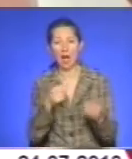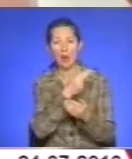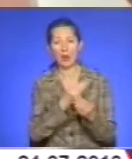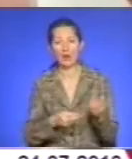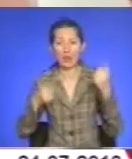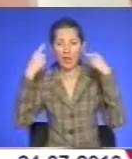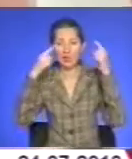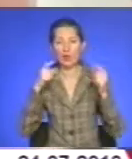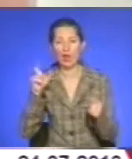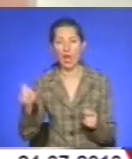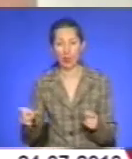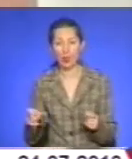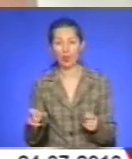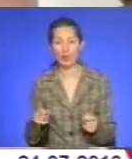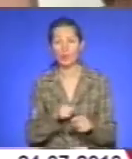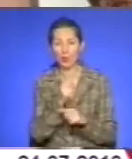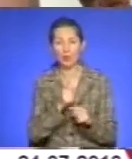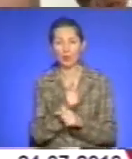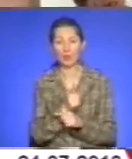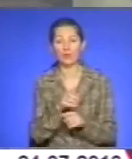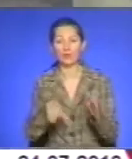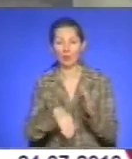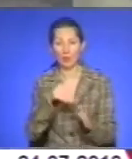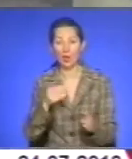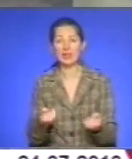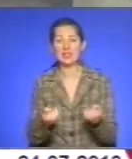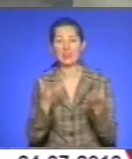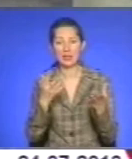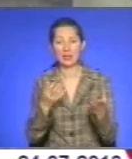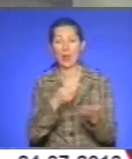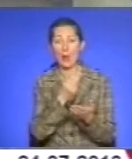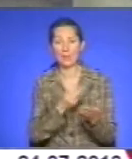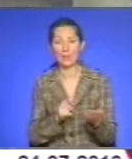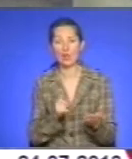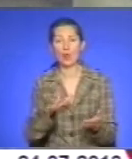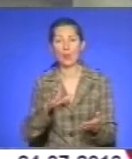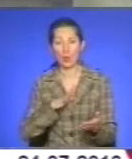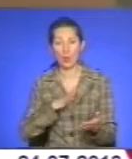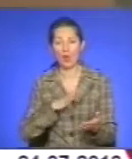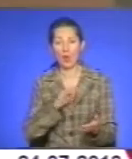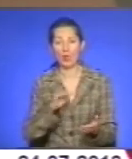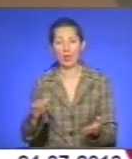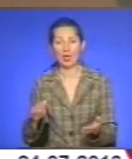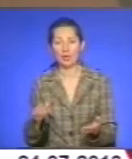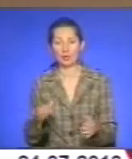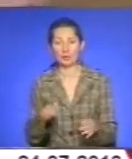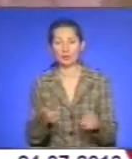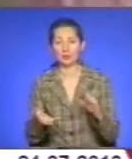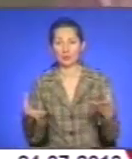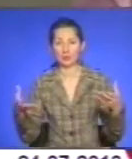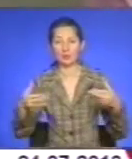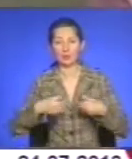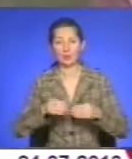персонажів мультфільмів. Обрали пастельні відтінки. Все для того, щоб перебування у дітей асоціювалося не лише з болем, а й з